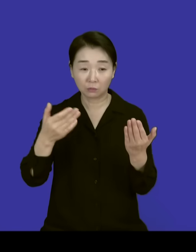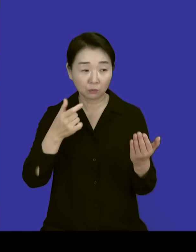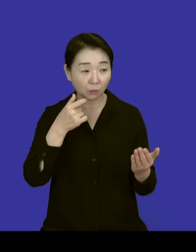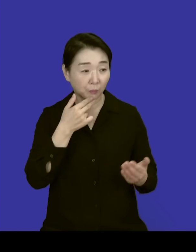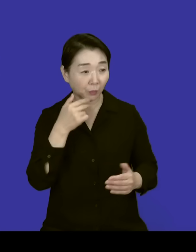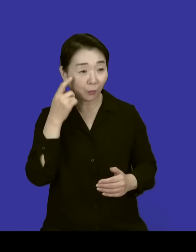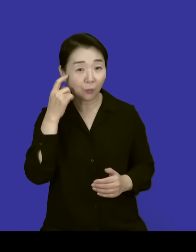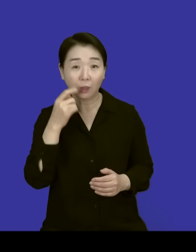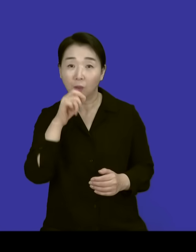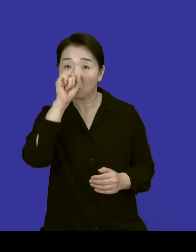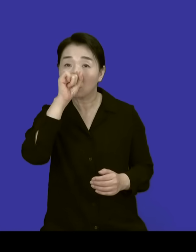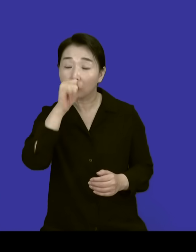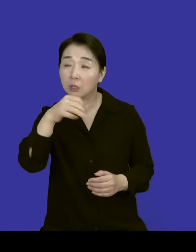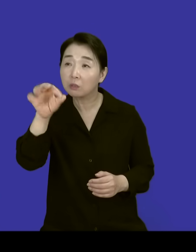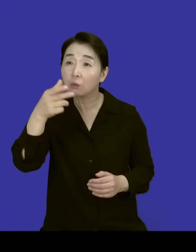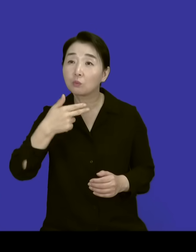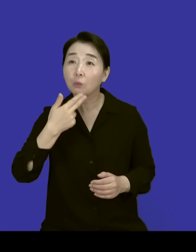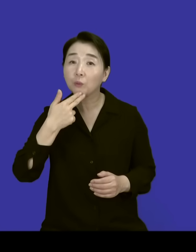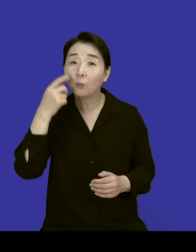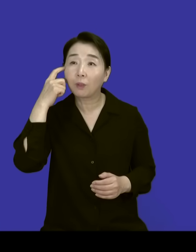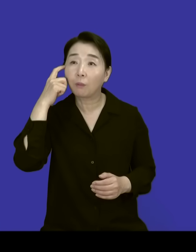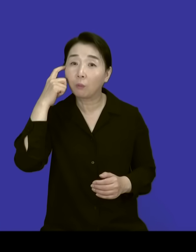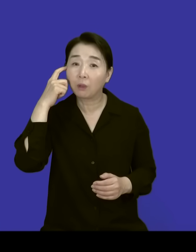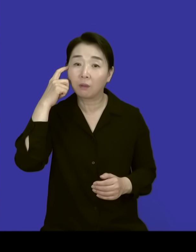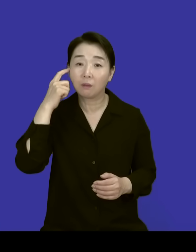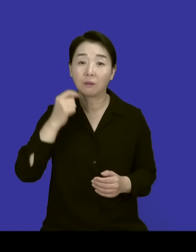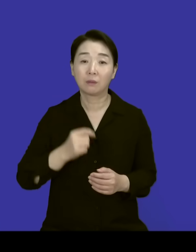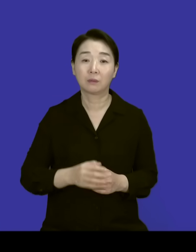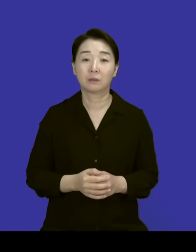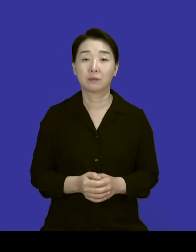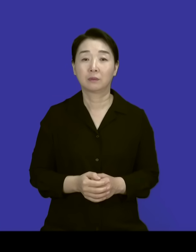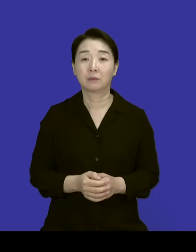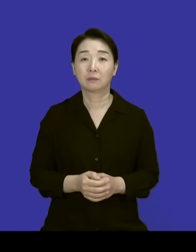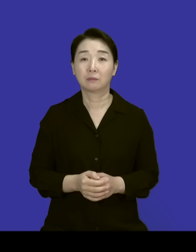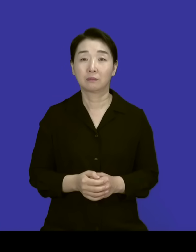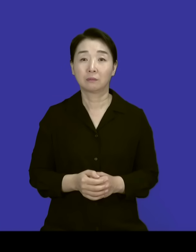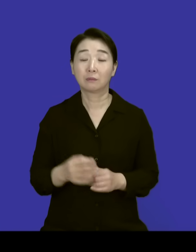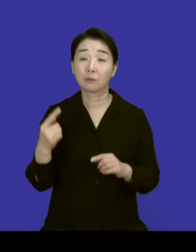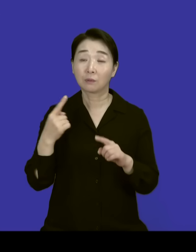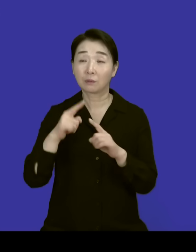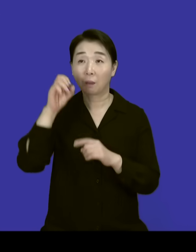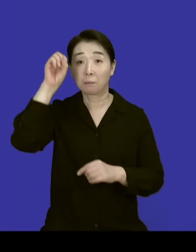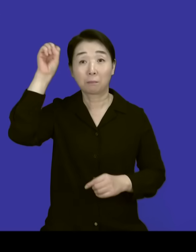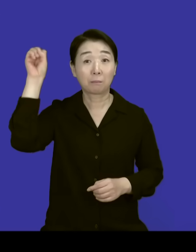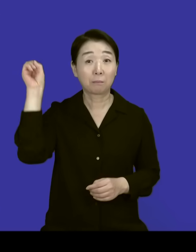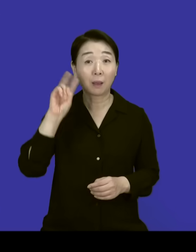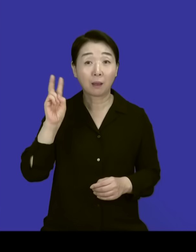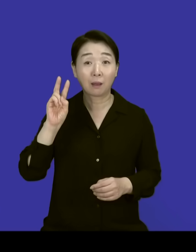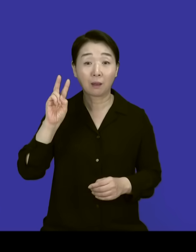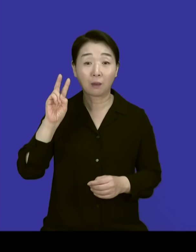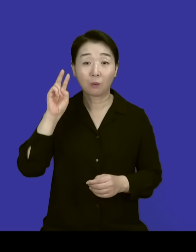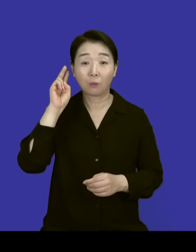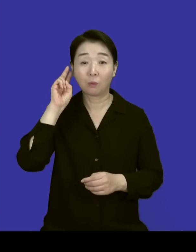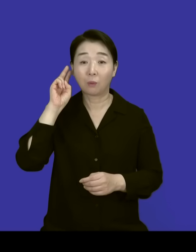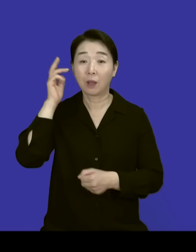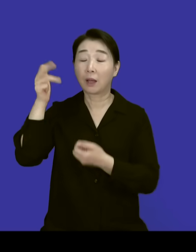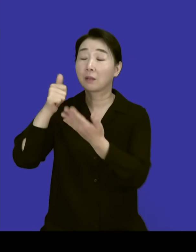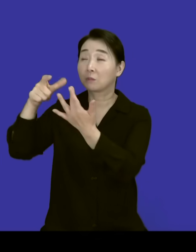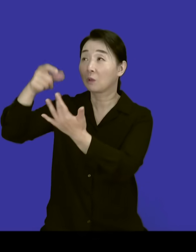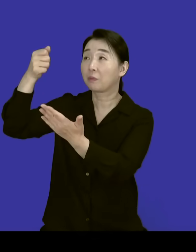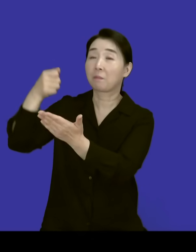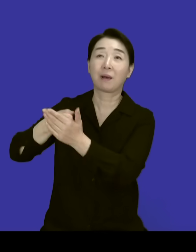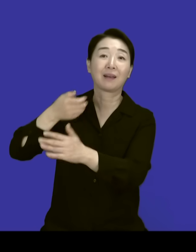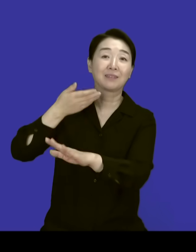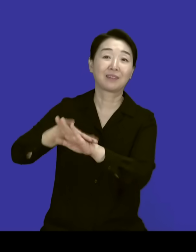사람들이 뭐 좋다고 하는데 왜 인정을 안 하지라는 예. 얘기는 계속 있었지. 네네. 그러다 갑자기 확실히 하늘이 딱 선택하는 게 다른 것 같아요.